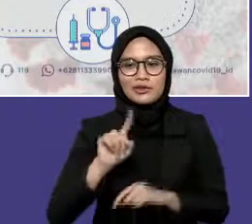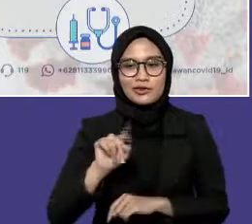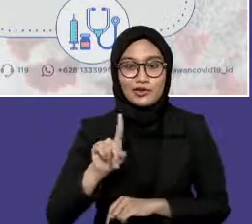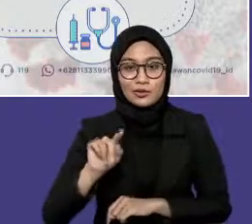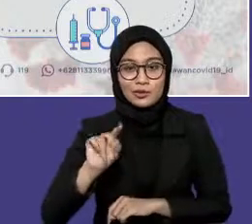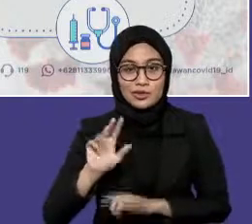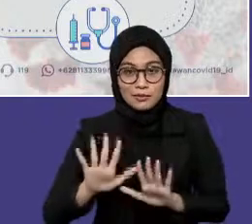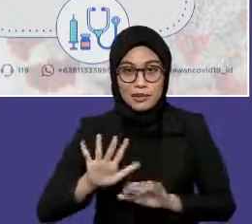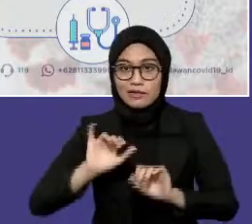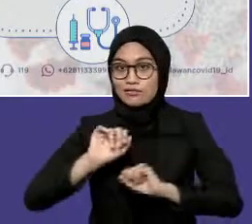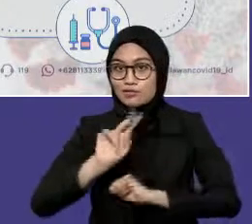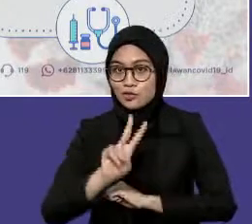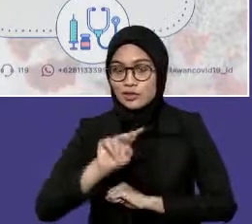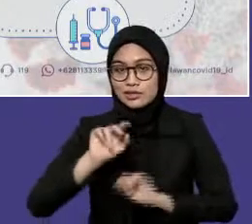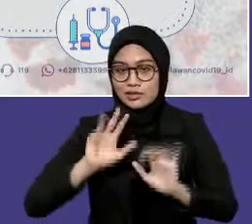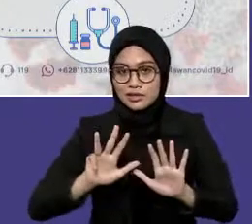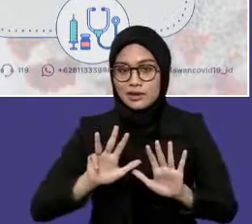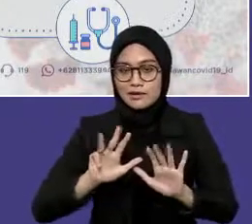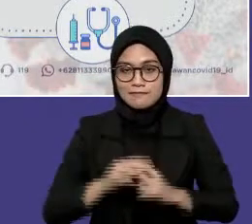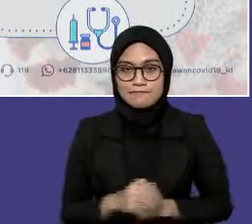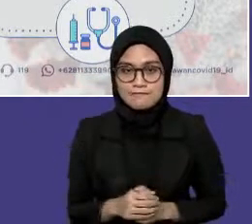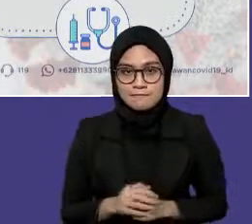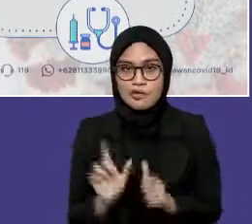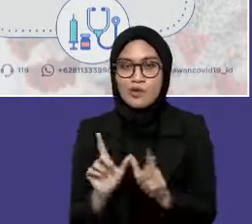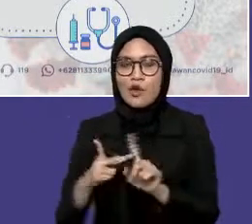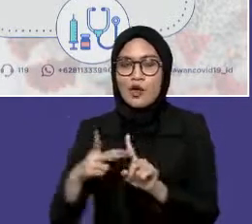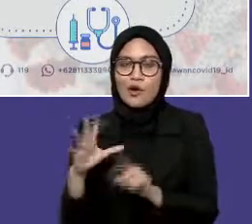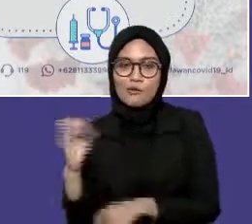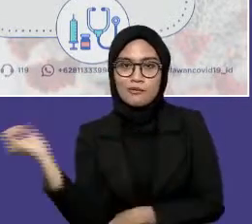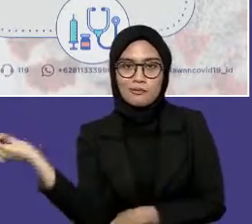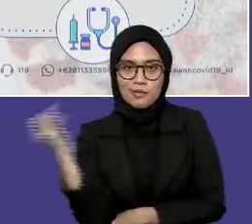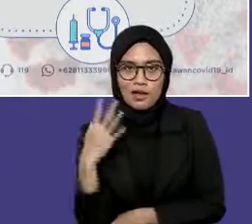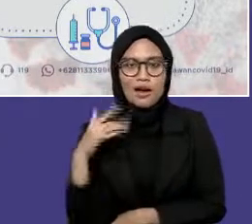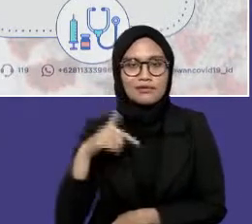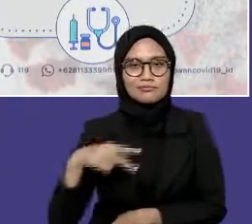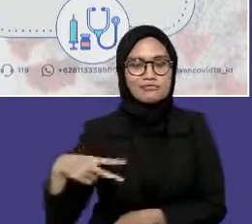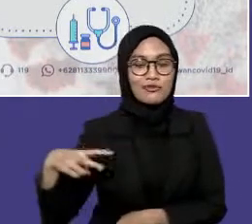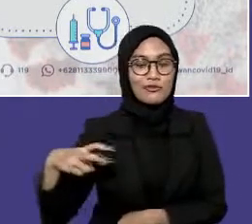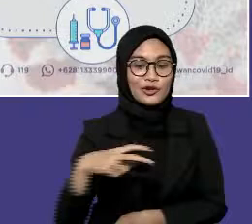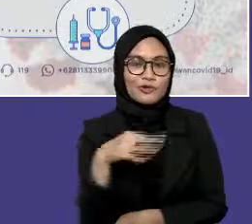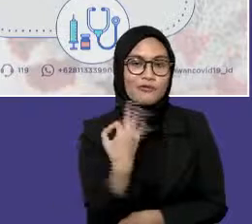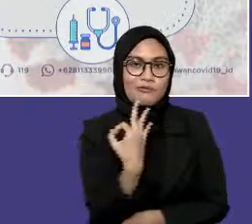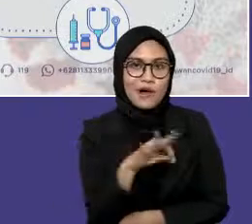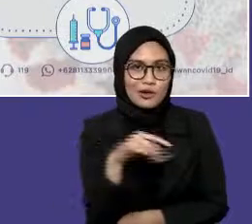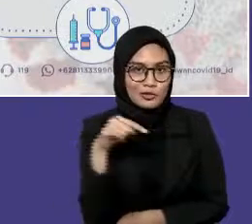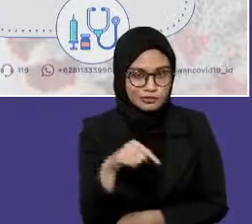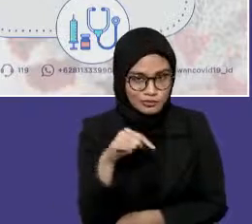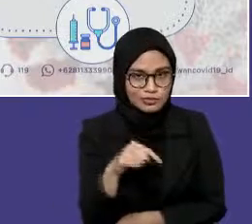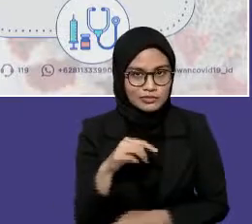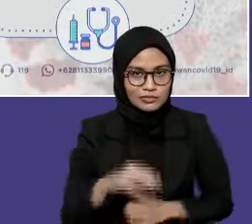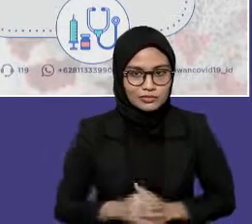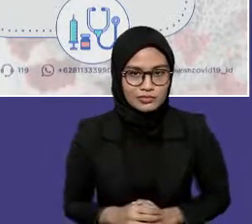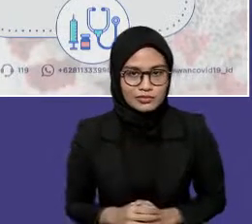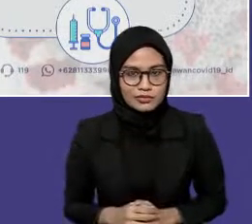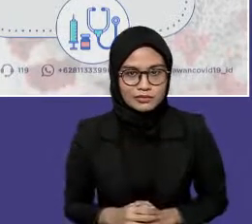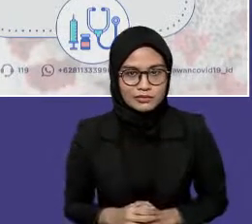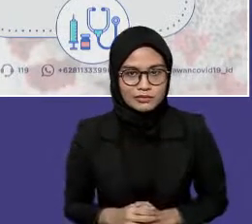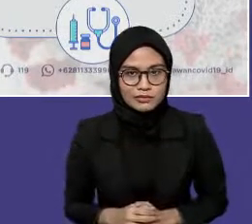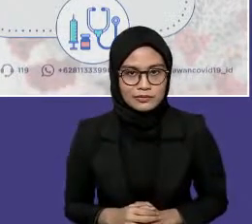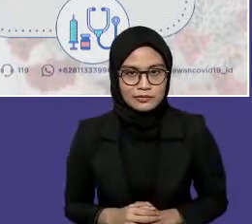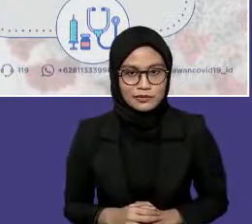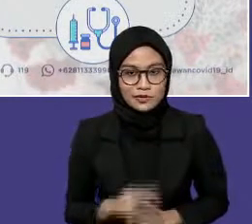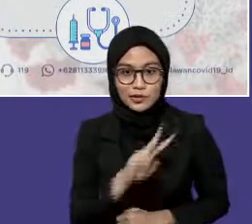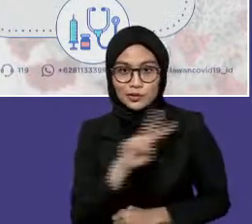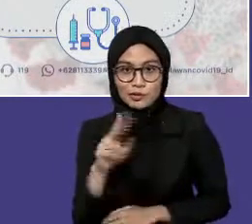B11529 sejak ditetapkan oleh WHO sebagai varian yang menjadi perhatian atau variant of concern (VOC). Pada